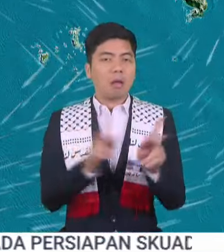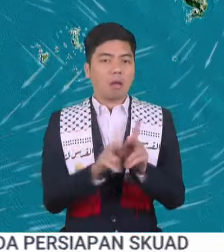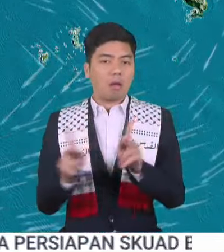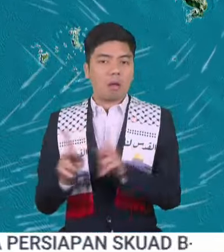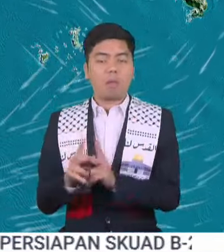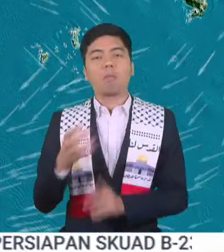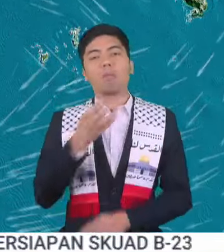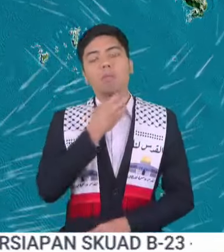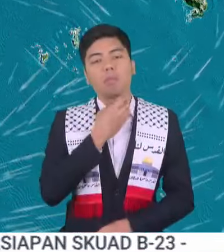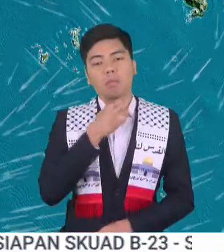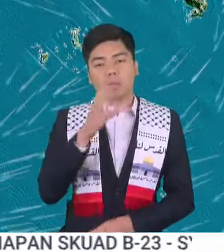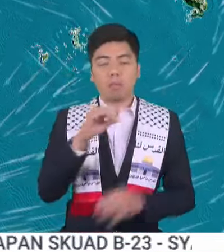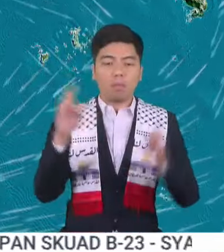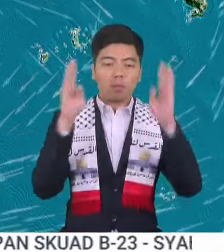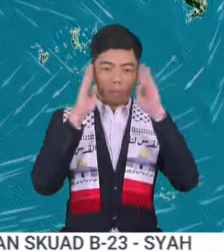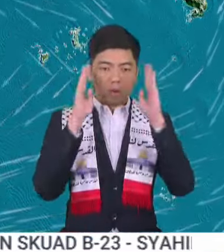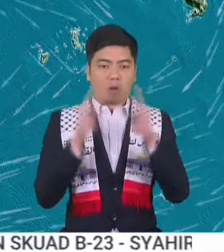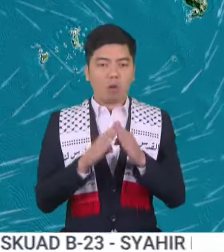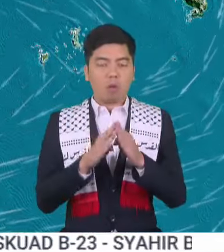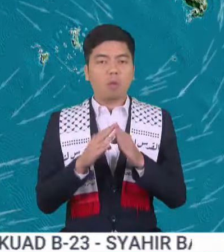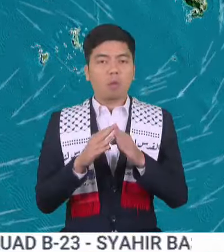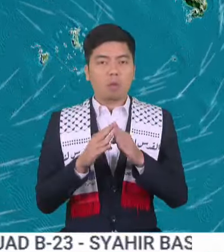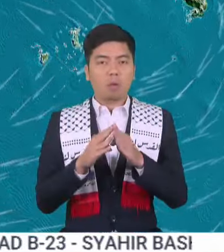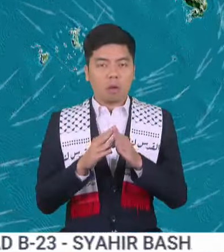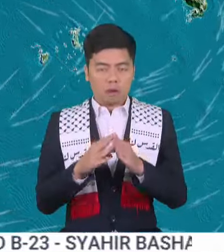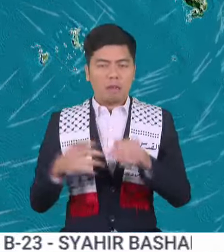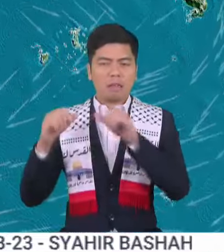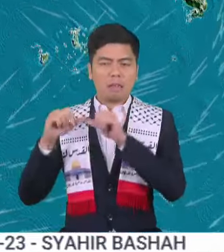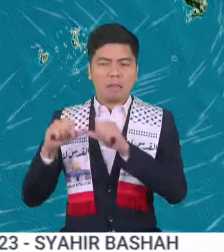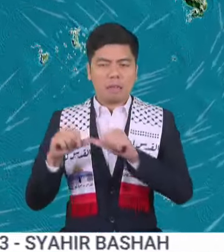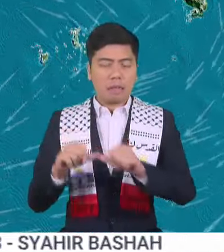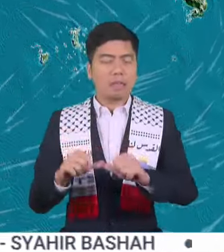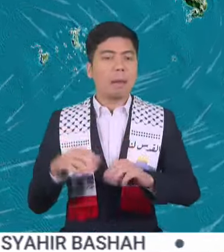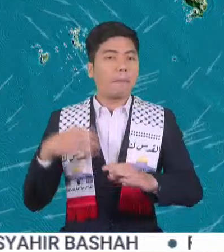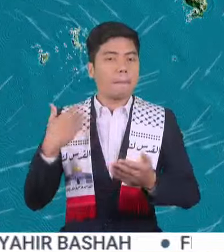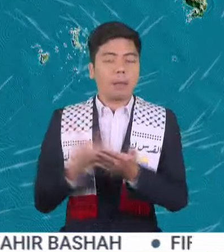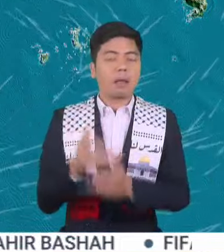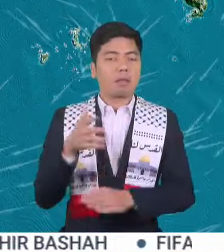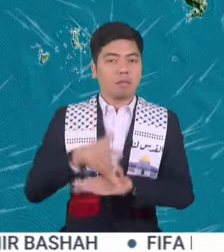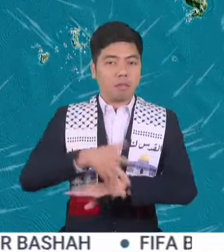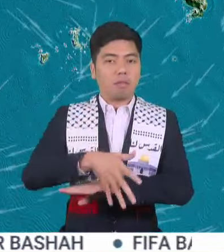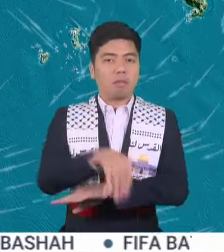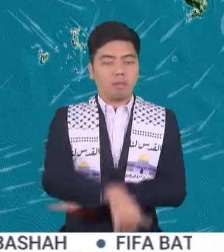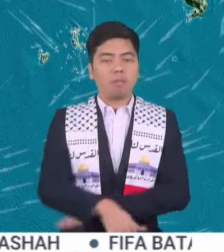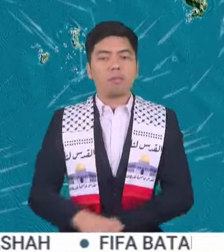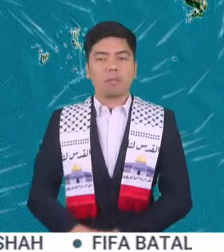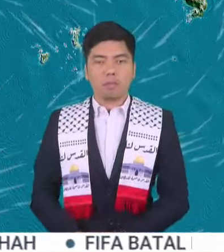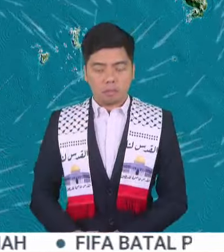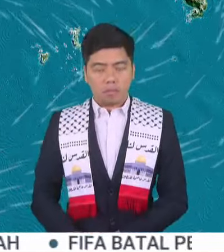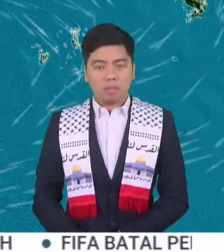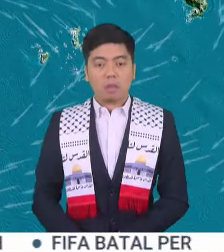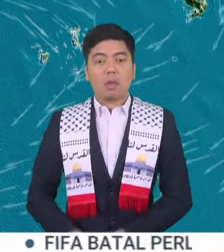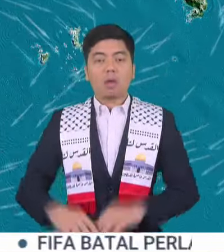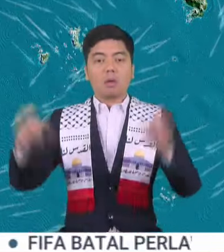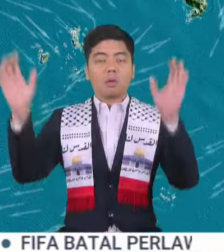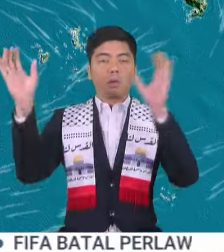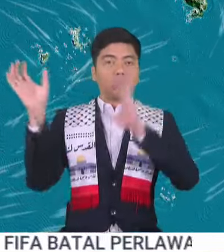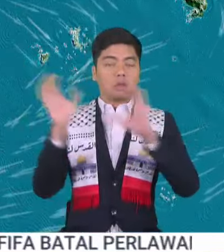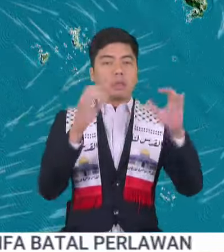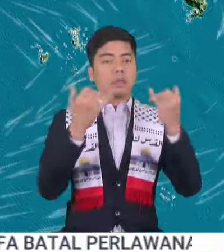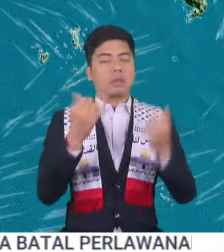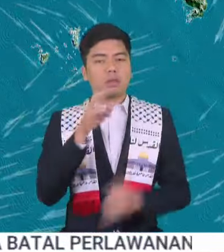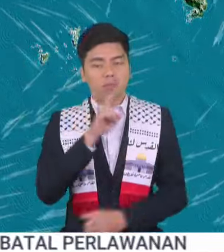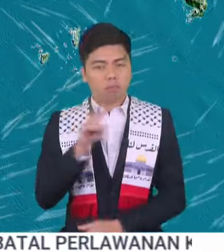pedalaman Perak dan juga Pahang dijangka akan berterusan sehinggalah ke tengah malam nanti. Selain itu, cuaca juga dilihat masih